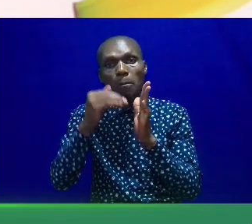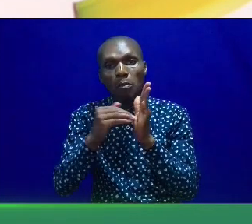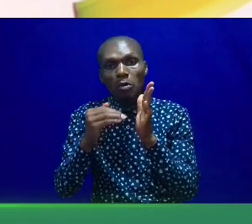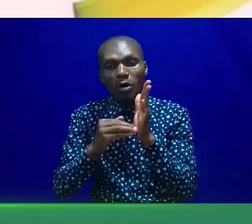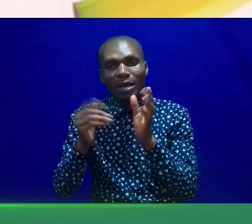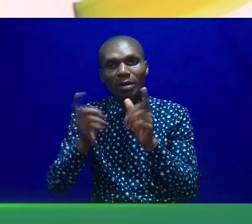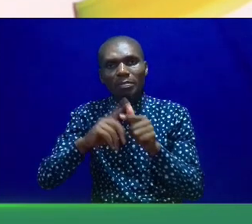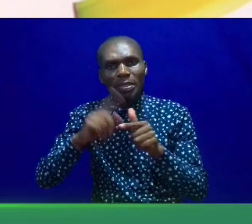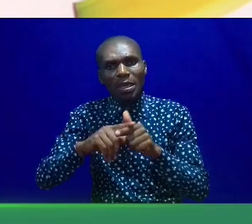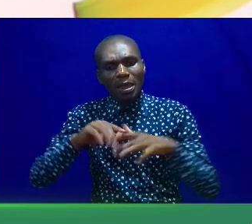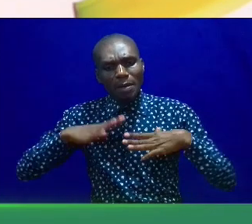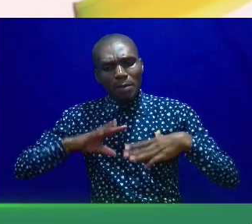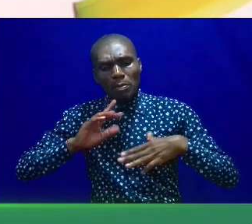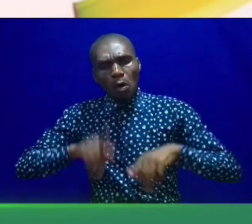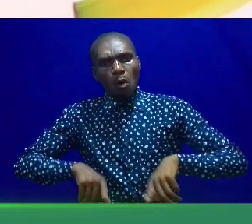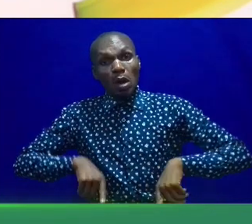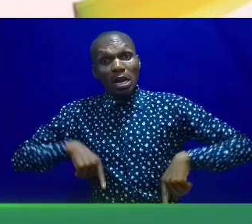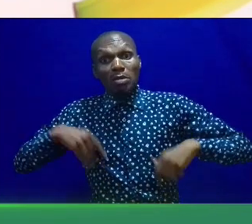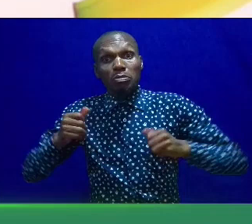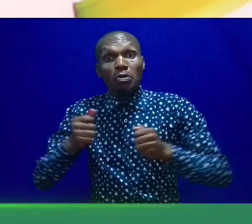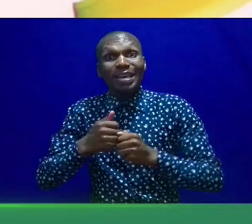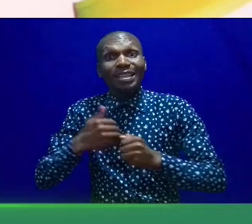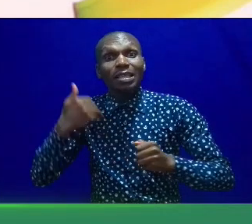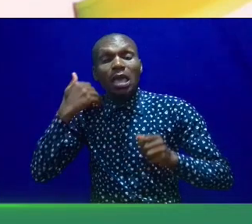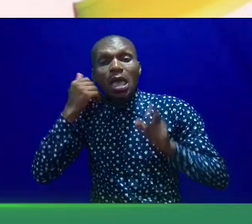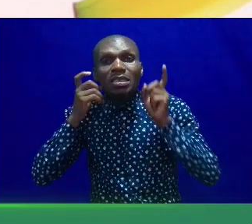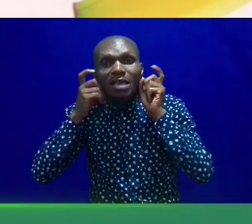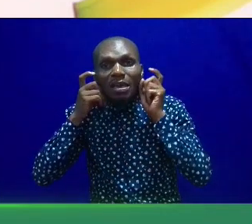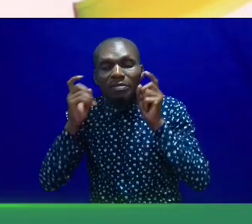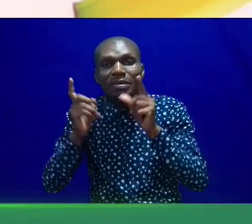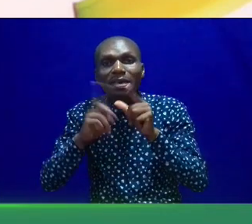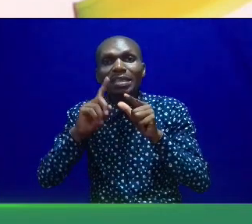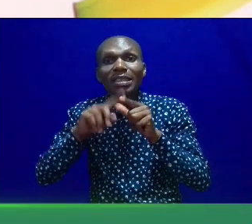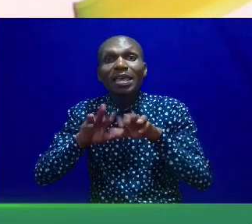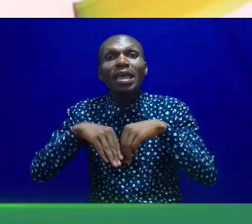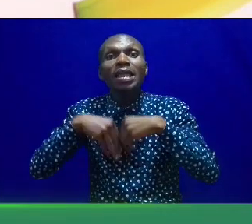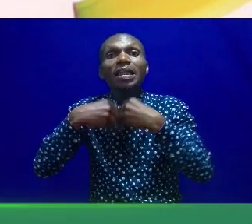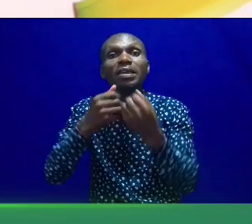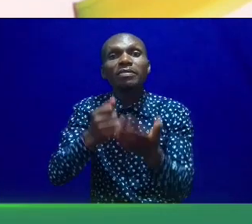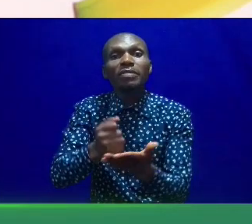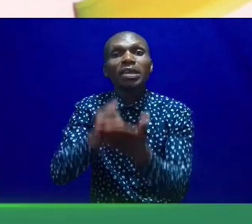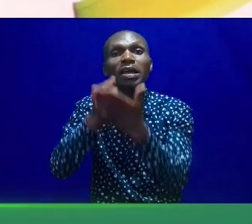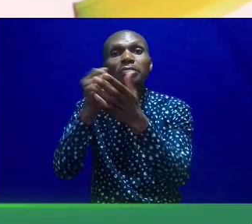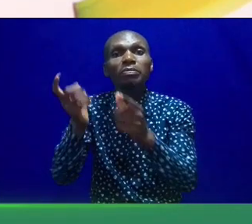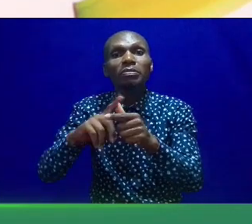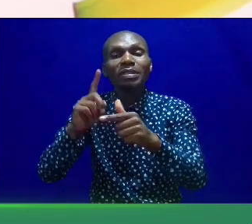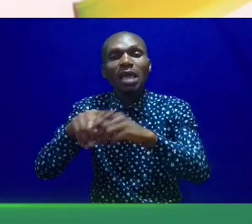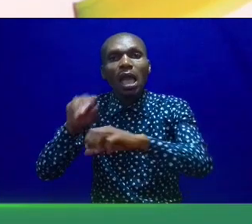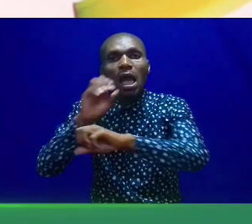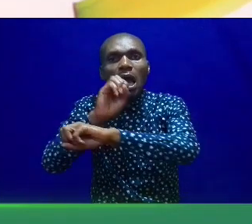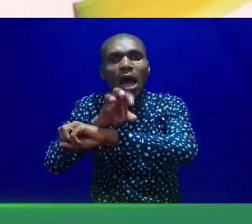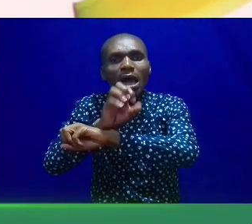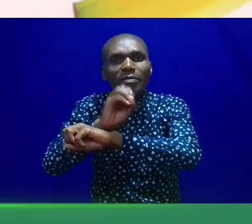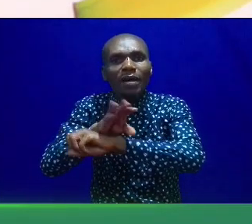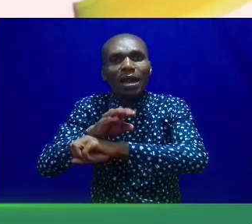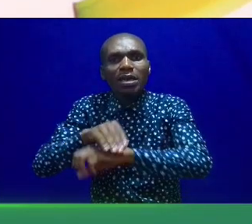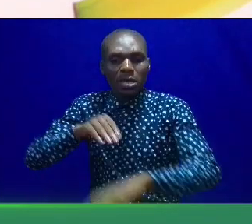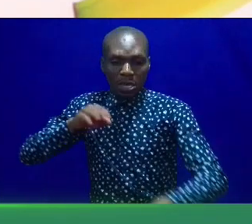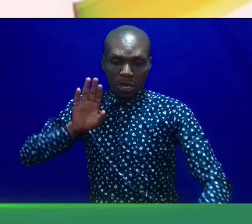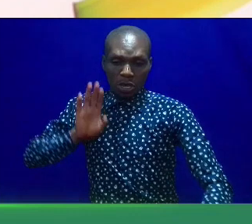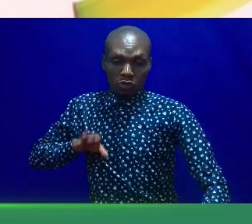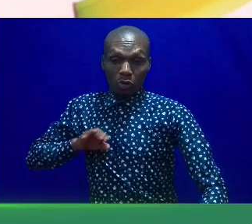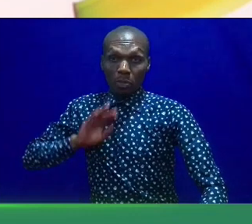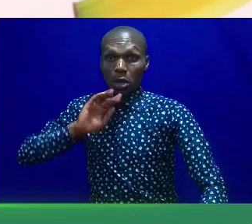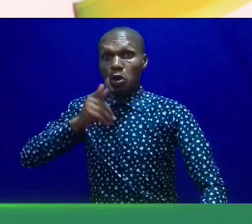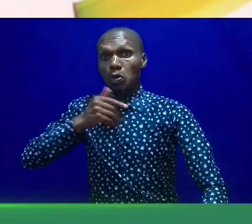wa minyatene vinyinyi benya mreo wabiri bago konyeka na wigo kuruwa obo korelio buyabu kuruwa bosemi ya kuchiasa abantu anene abasubati bebu atraneti